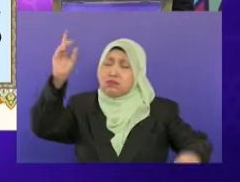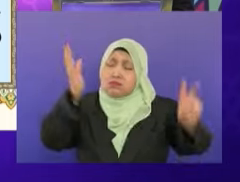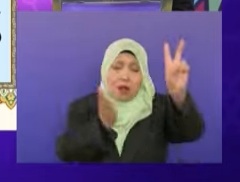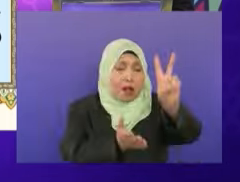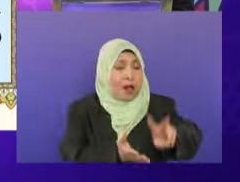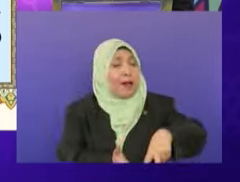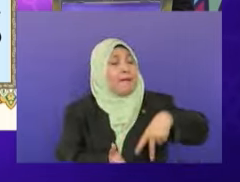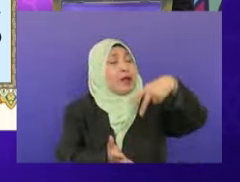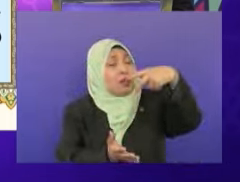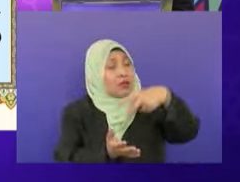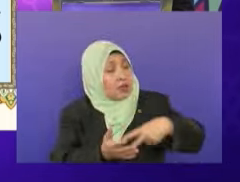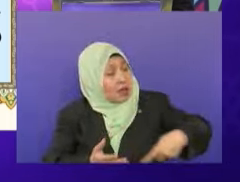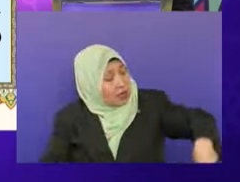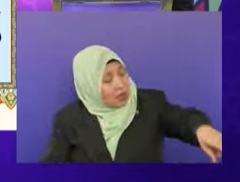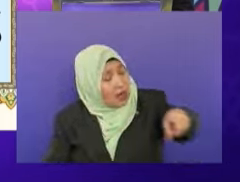بعثناكم